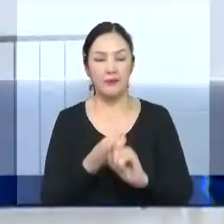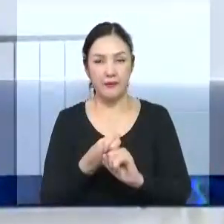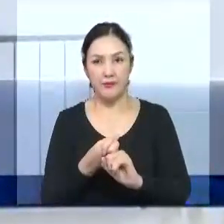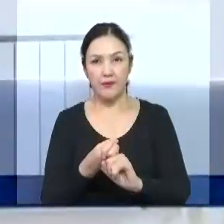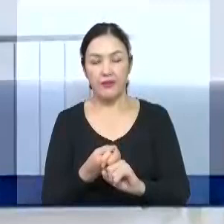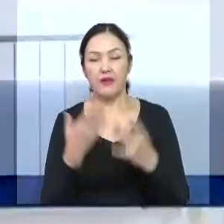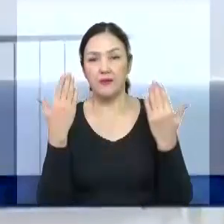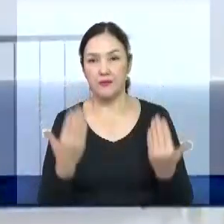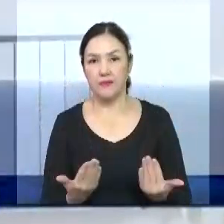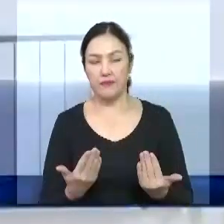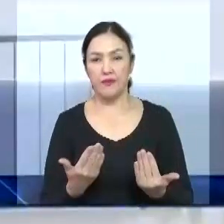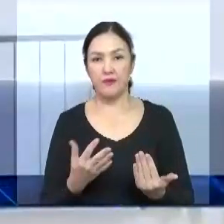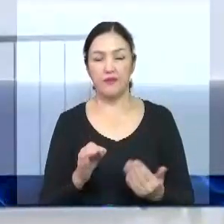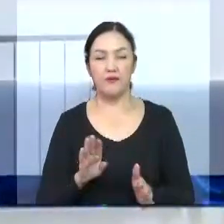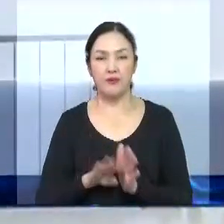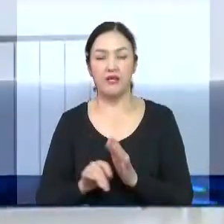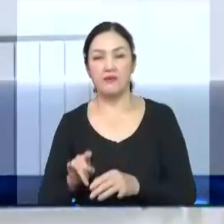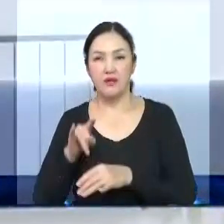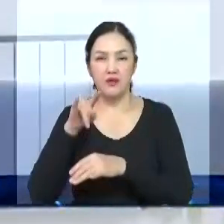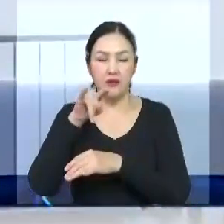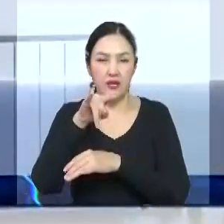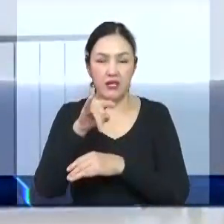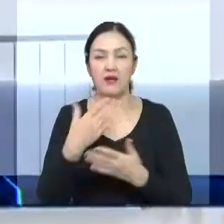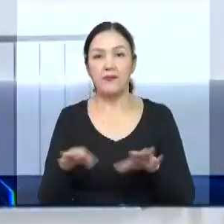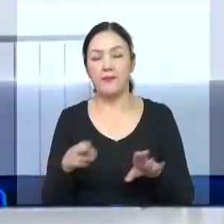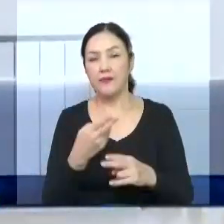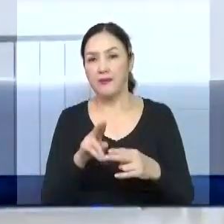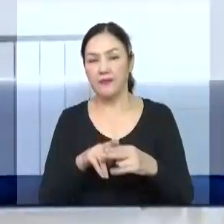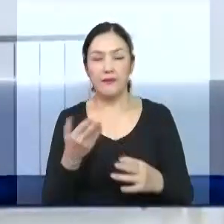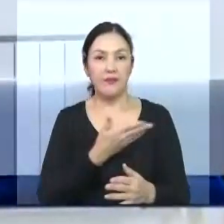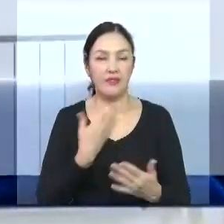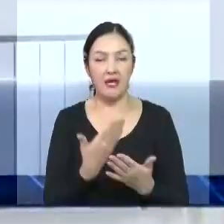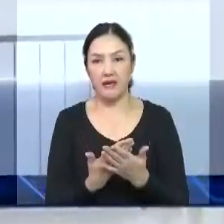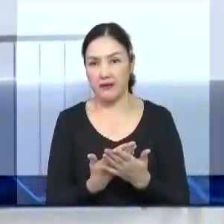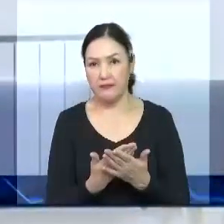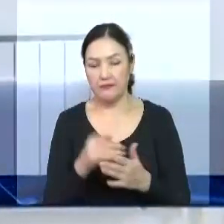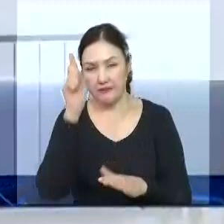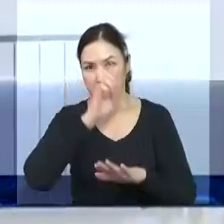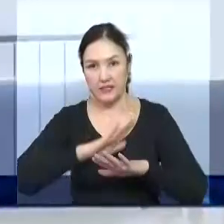в последнее время от беспилотных летательных аппаратов. Поэтому наше государство